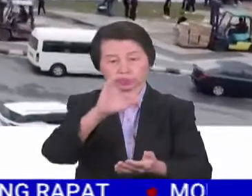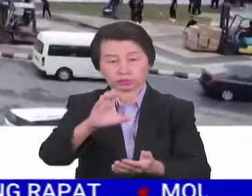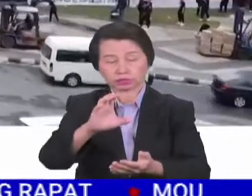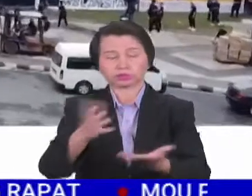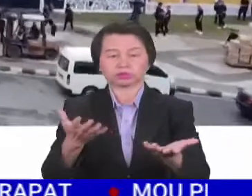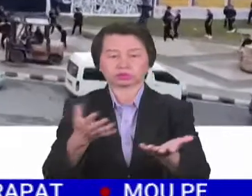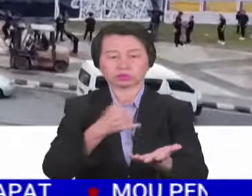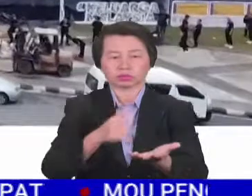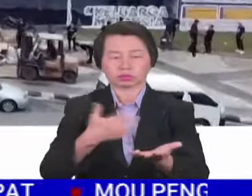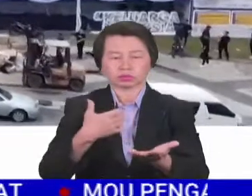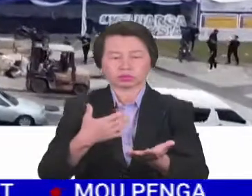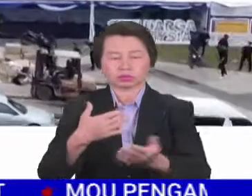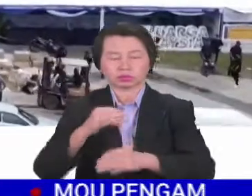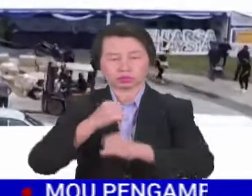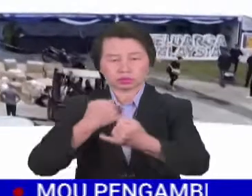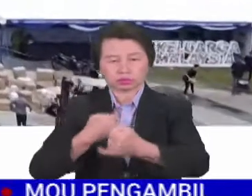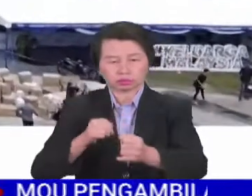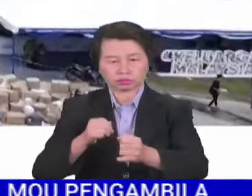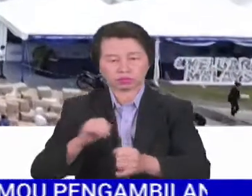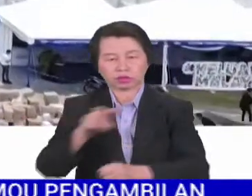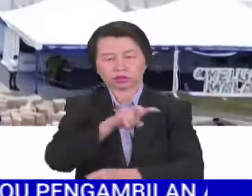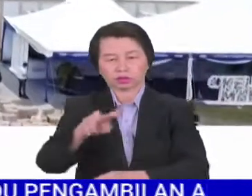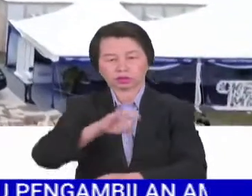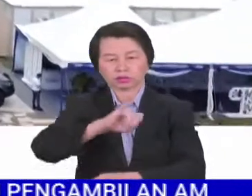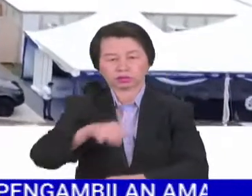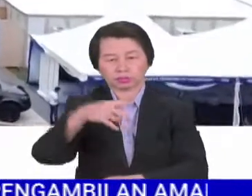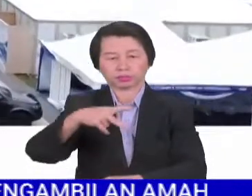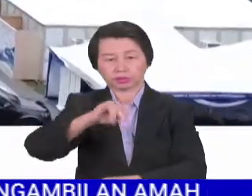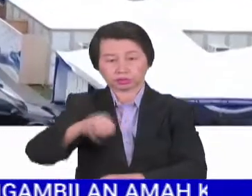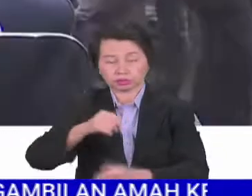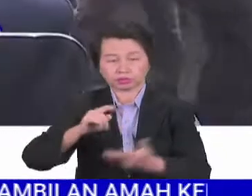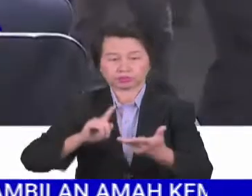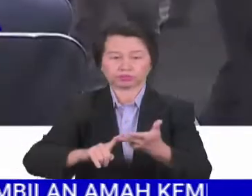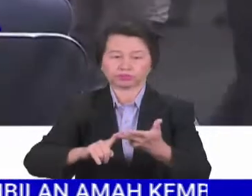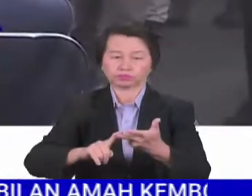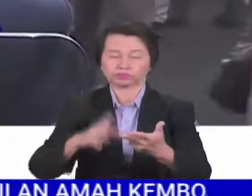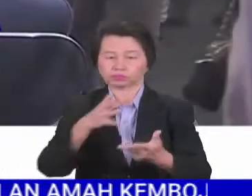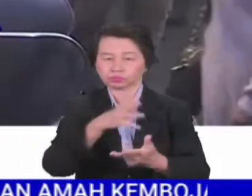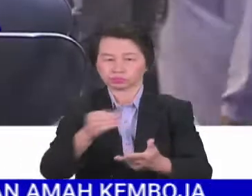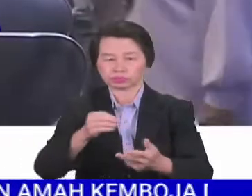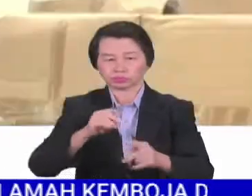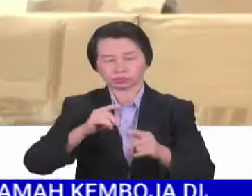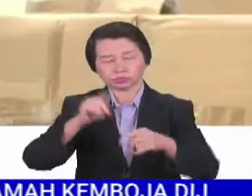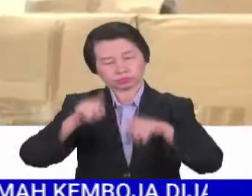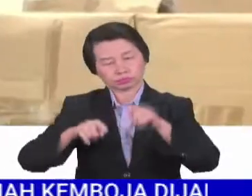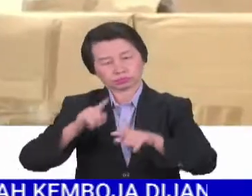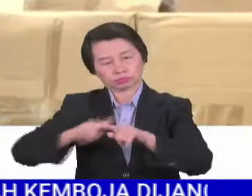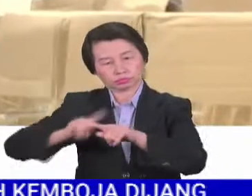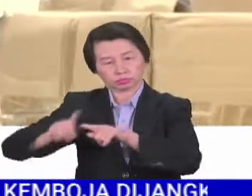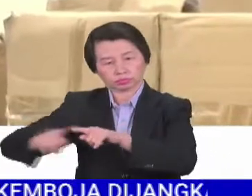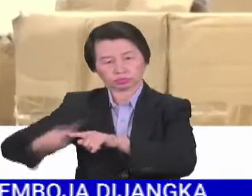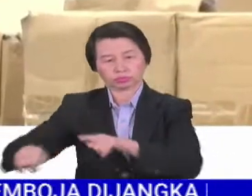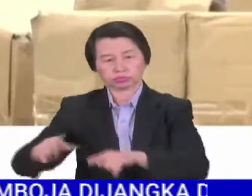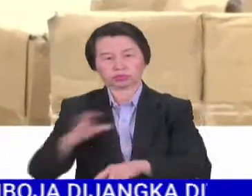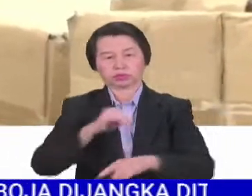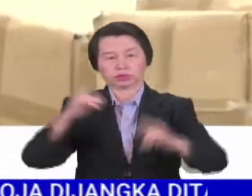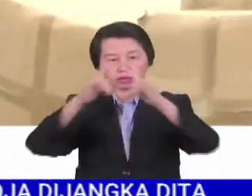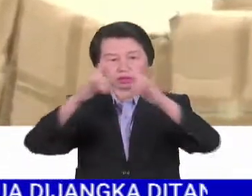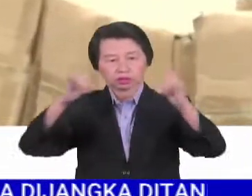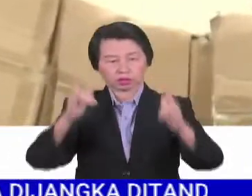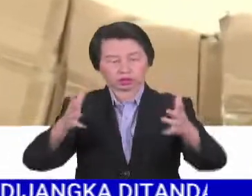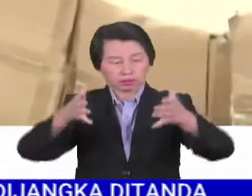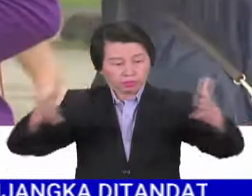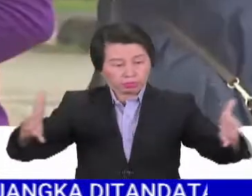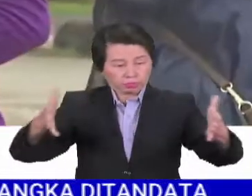juga perkhidmatan dari Jabatan Pengangkutan Jalan, JAPEM, Klinik Mata dan sebagainya. Selain di kemah utama, para